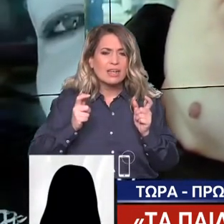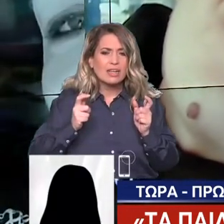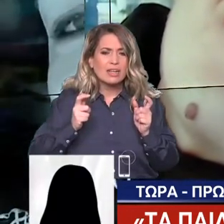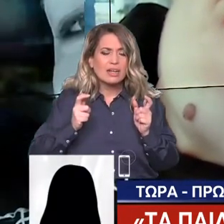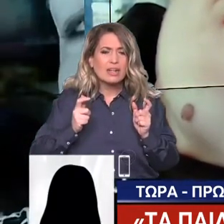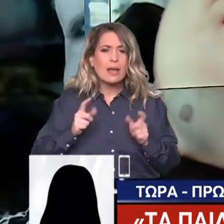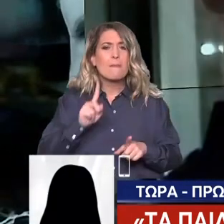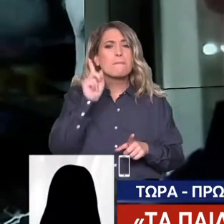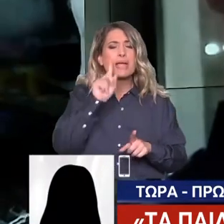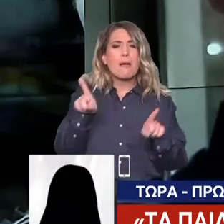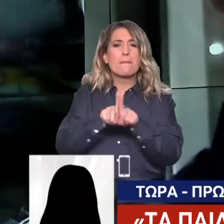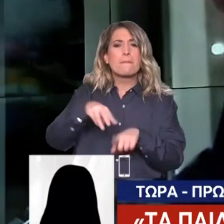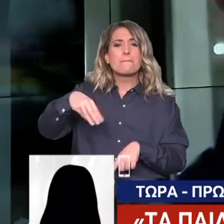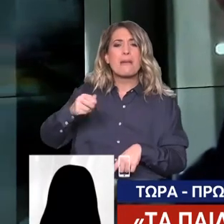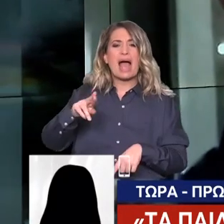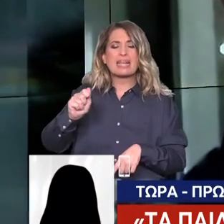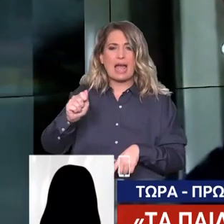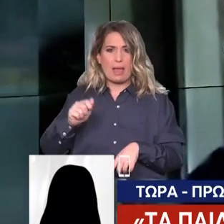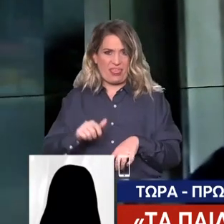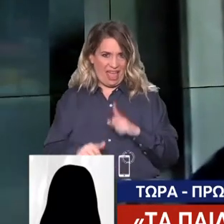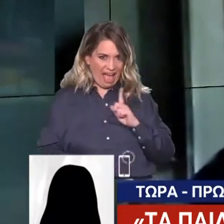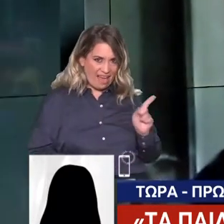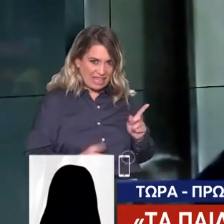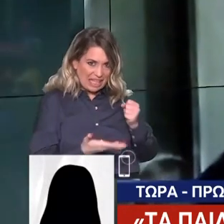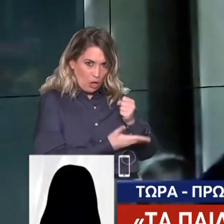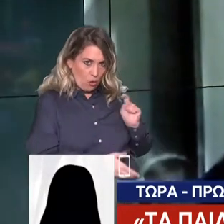Με μια Μαρία. Όχι τη γυναίκα που βλέπουμε εδώ.